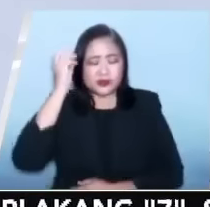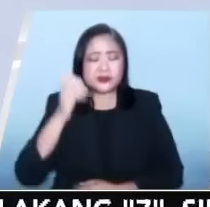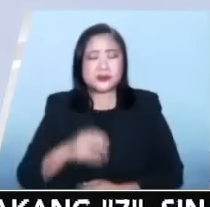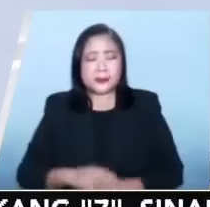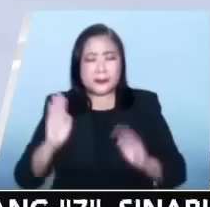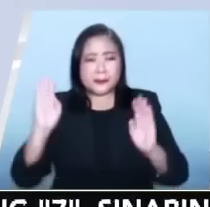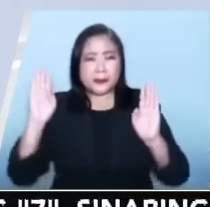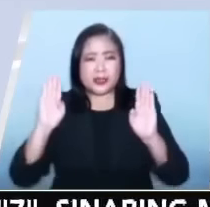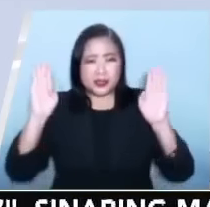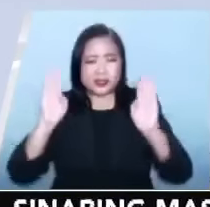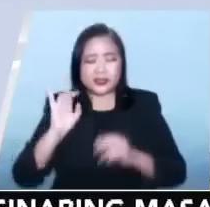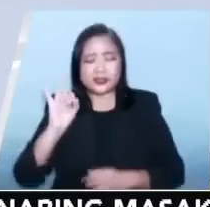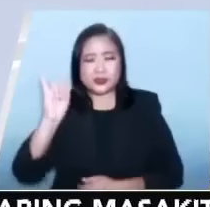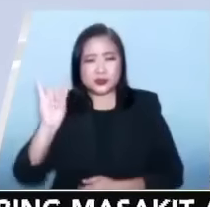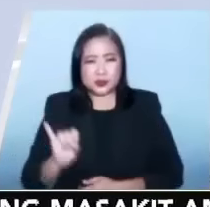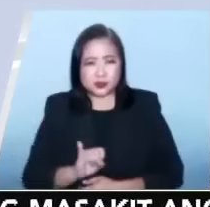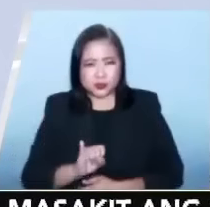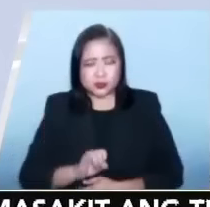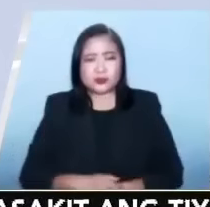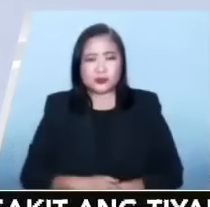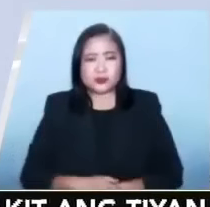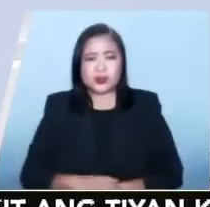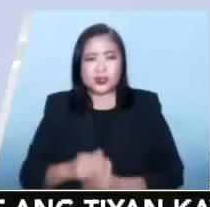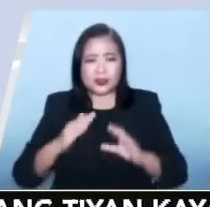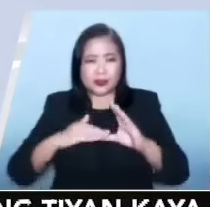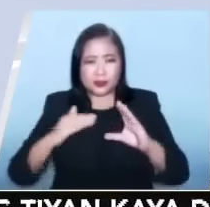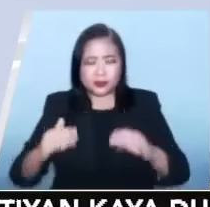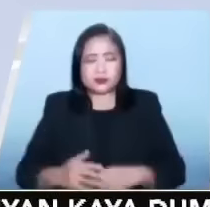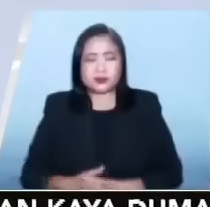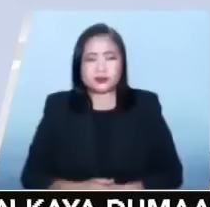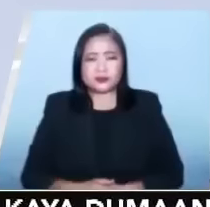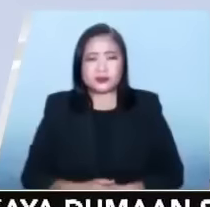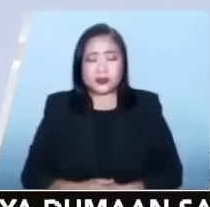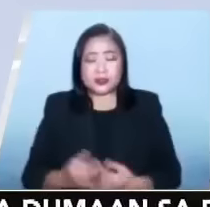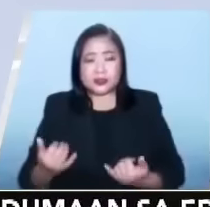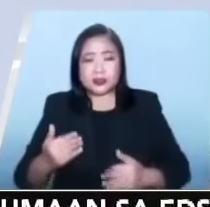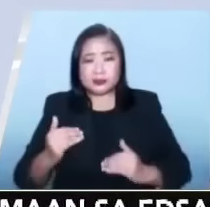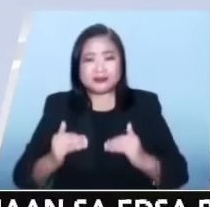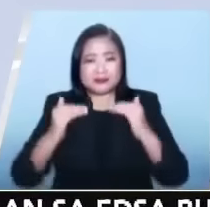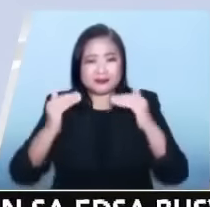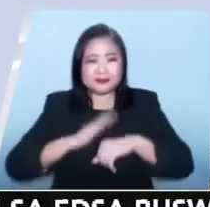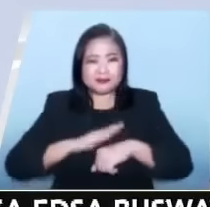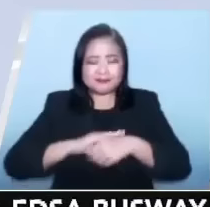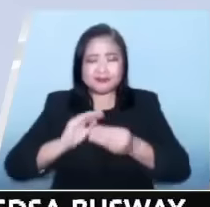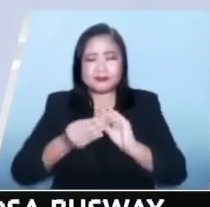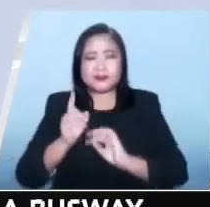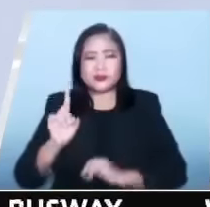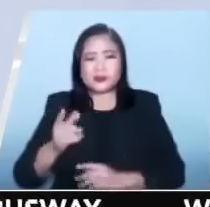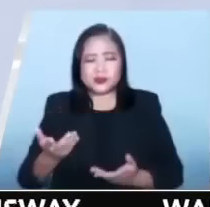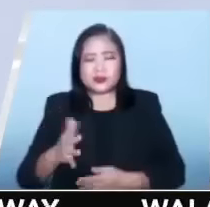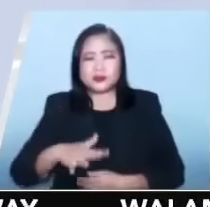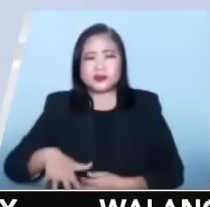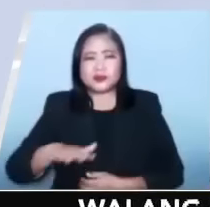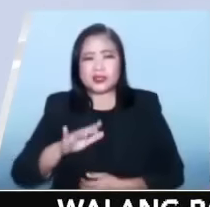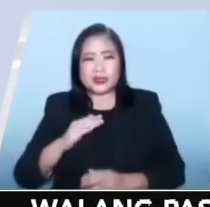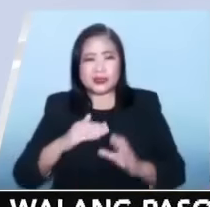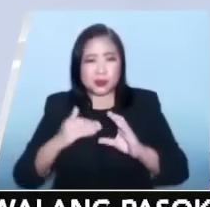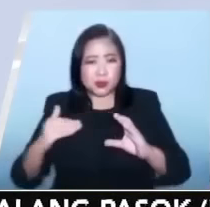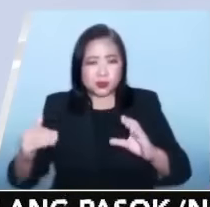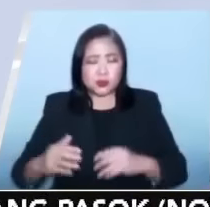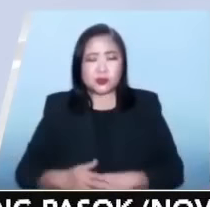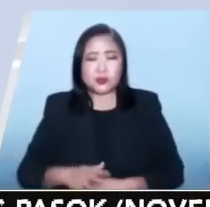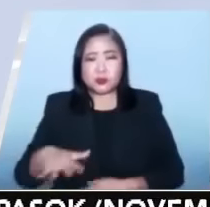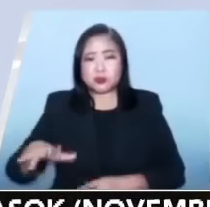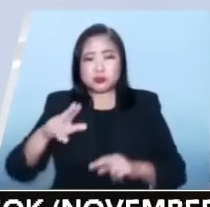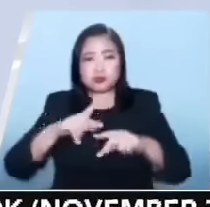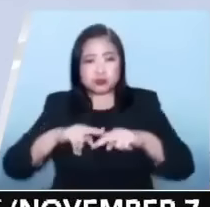northern portion ng La Union. Samantala, nakataas po ang signal number 1 sa nalabing bahagi ng La Union, buong Pangasinan, buong